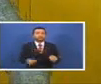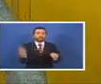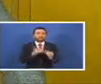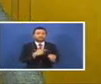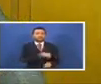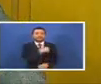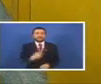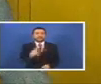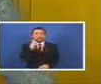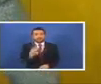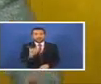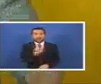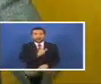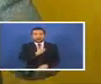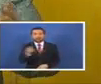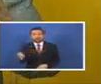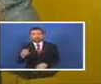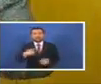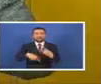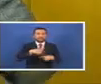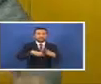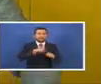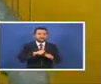göre yasamayla